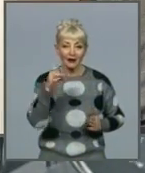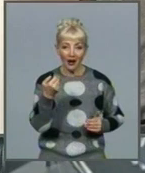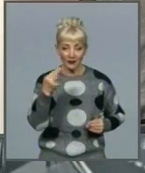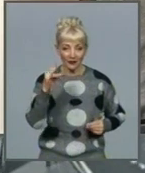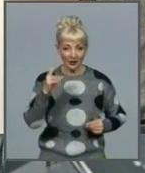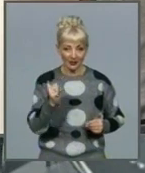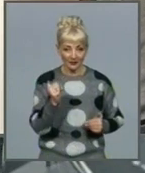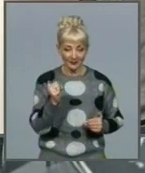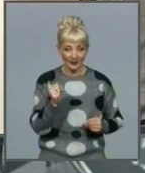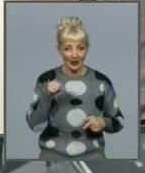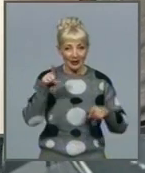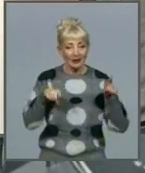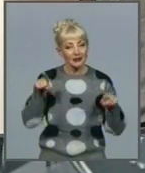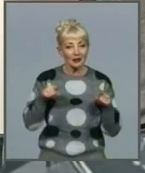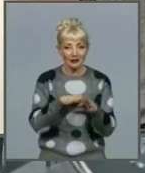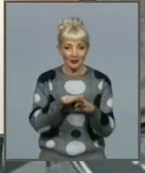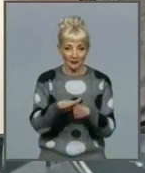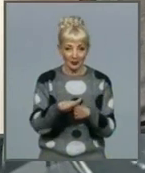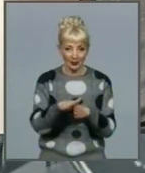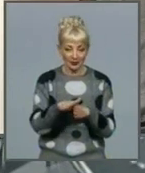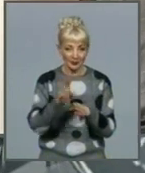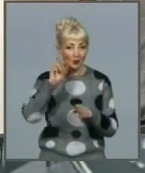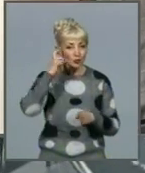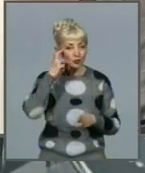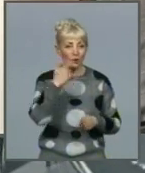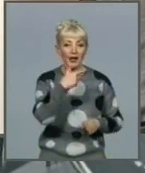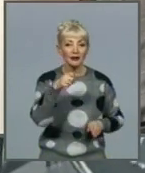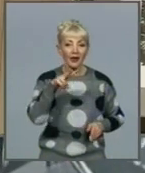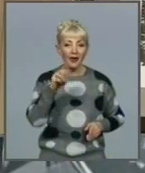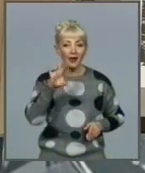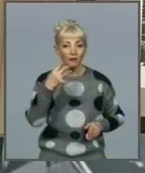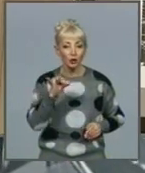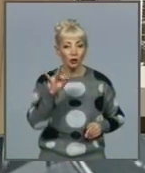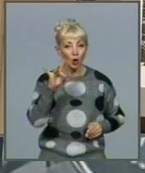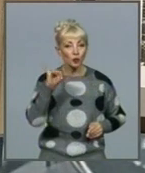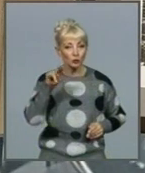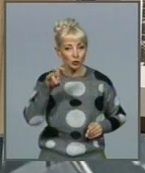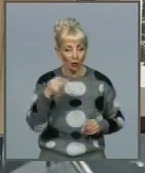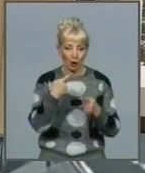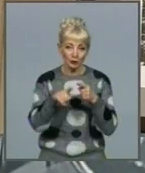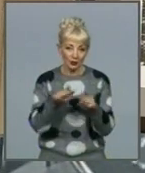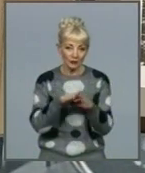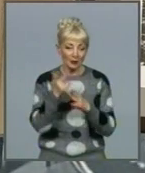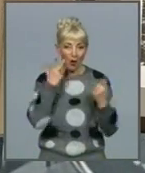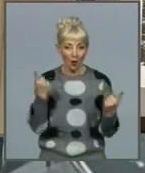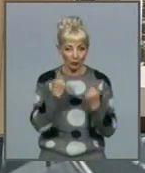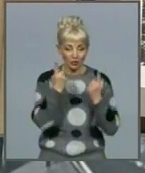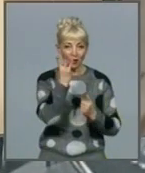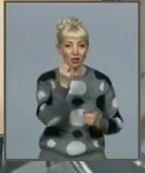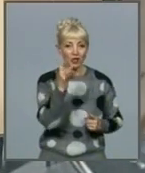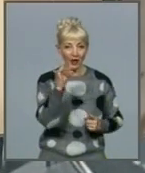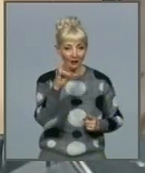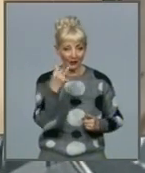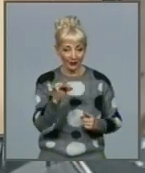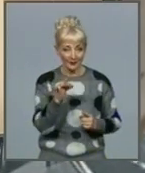некоторые выполнены черно-гелевой ручкой, другие выполнены обычной шариковой ручкой. Преимущества какие? Во-первых, не